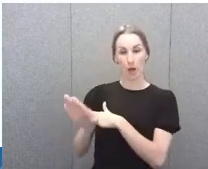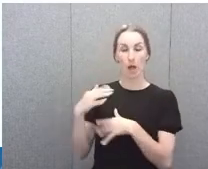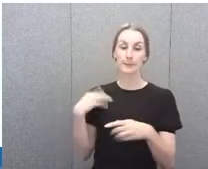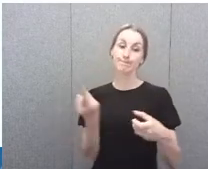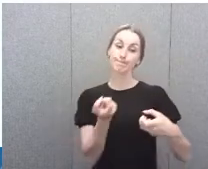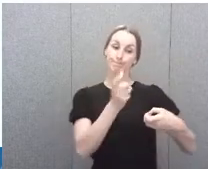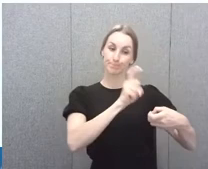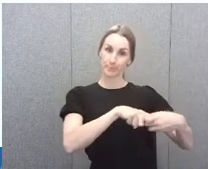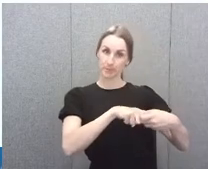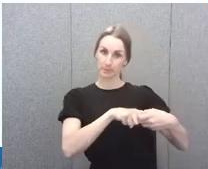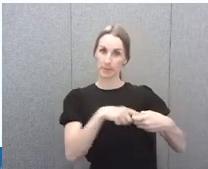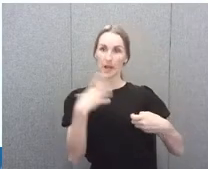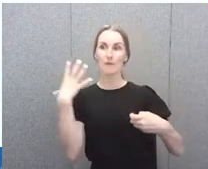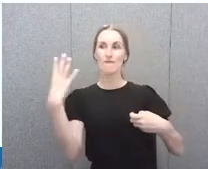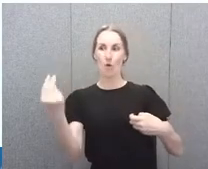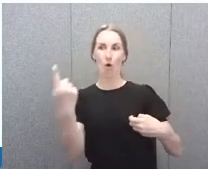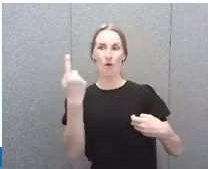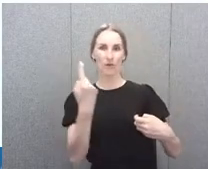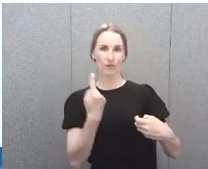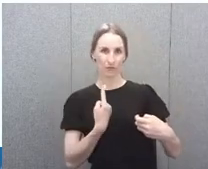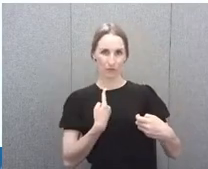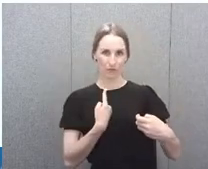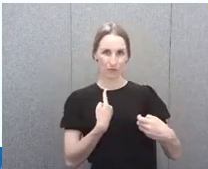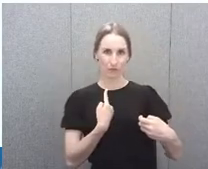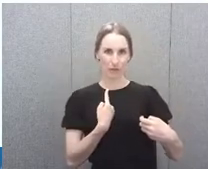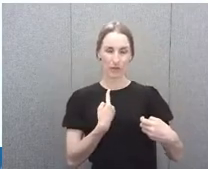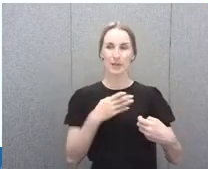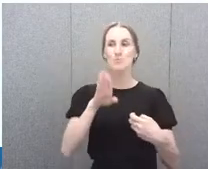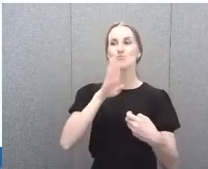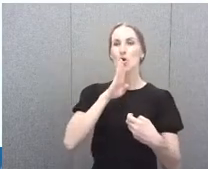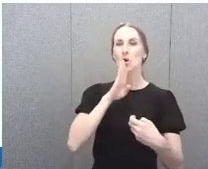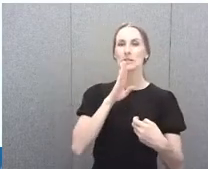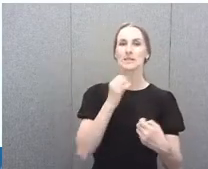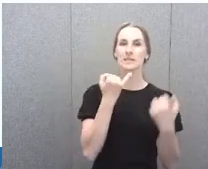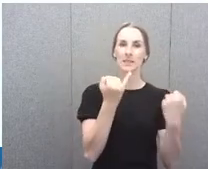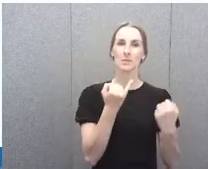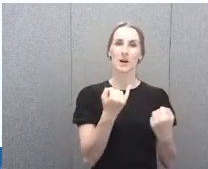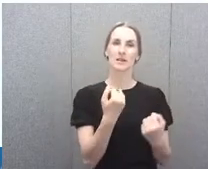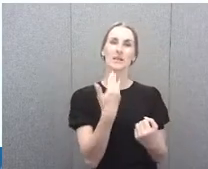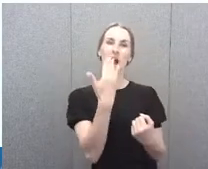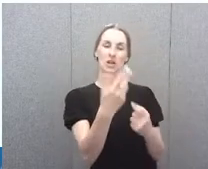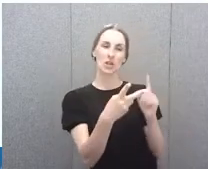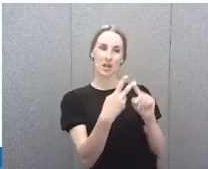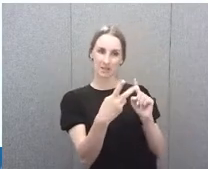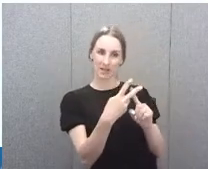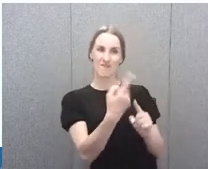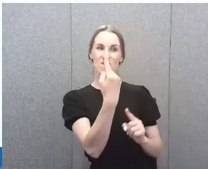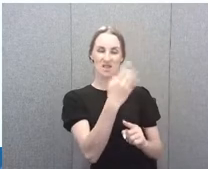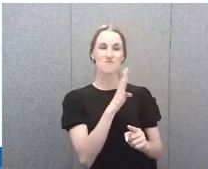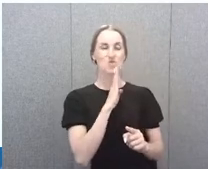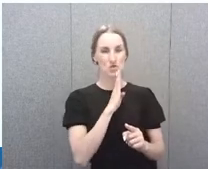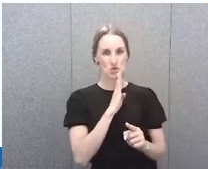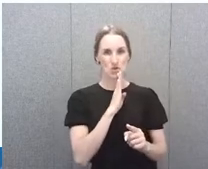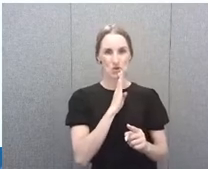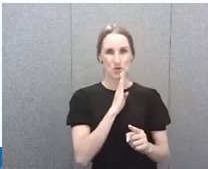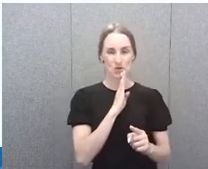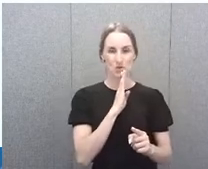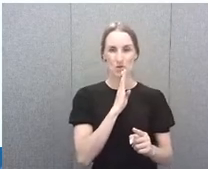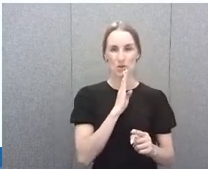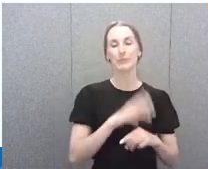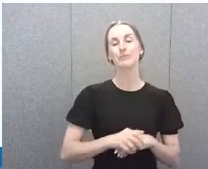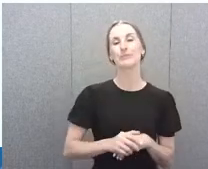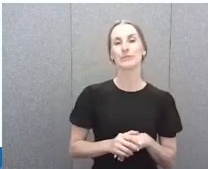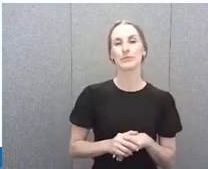ушла Роса Юкнявичене, я вступила в этот комитет. И теперь я являюсь единственным членом женщиной в этом